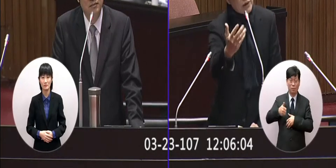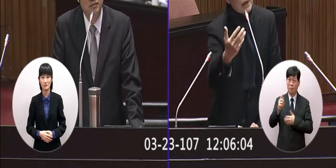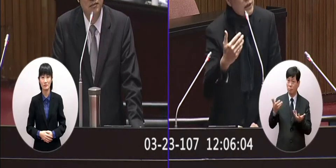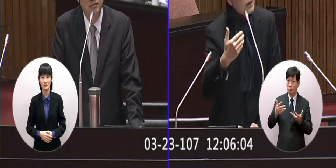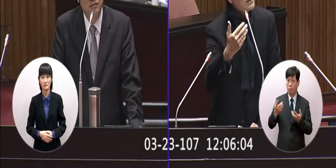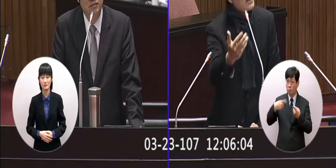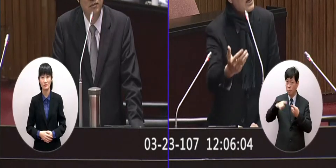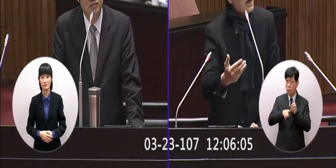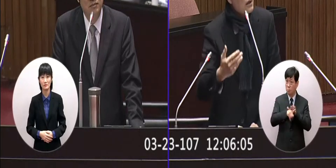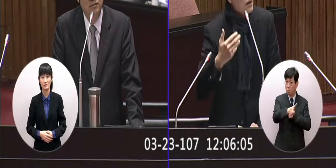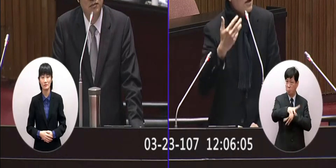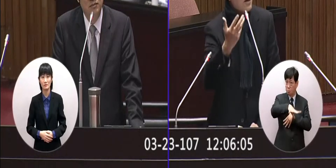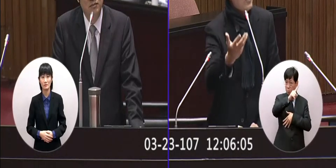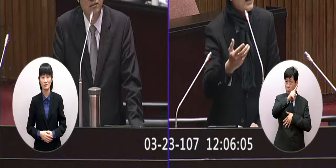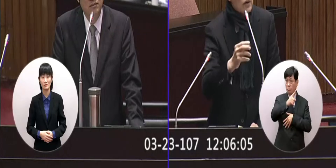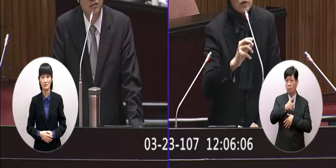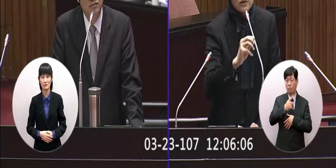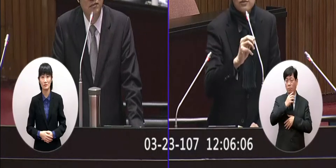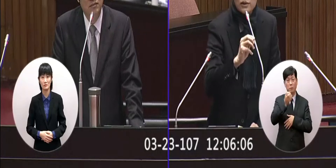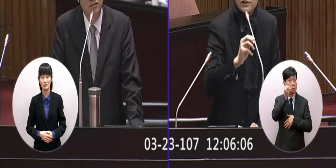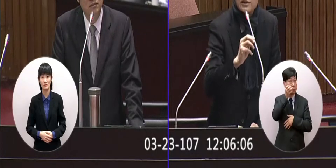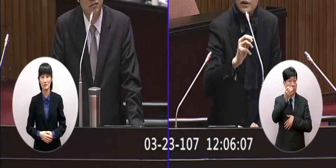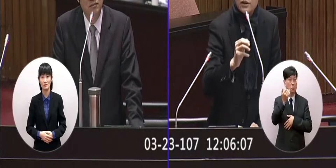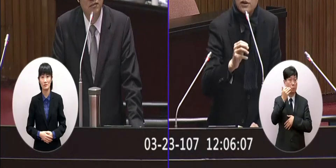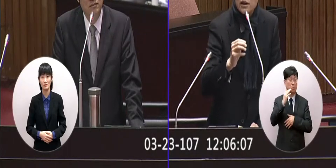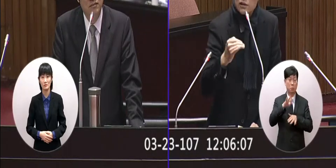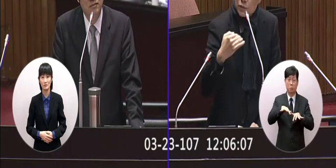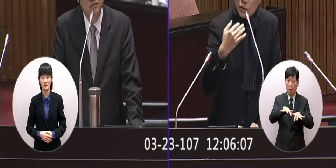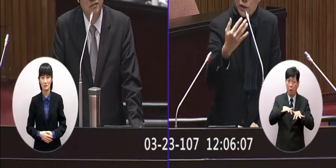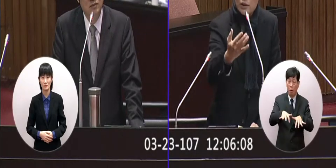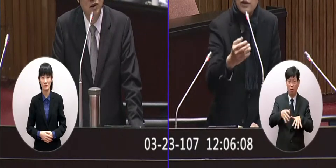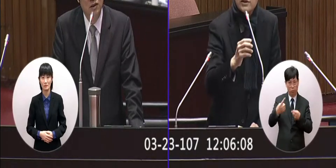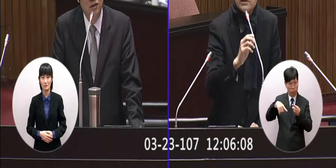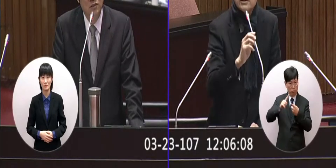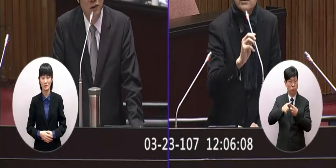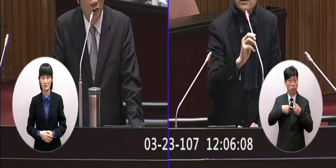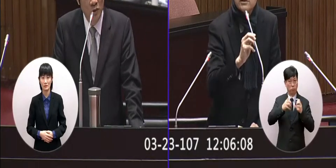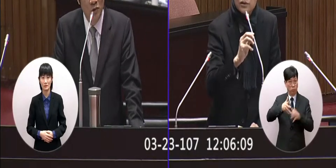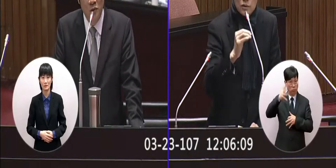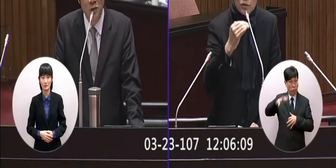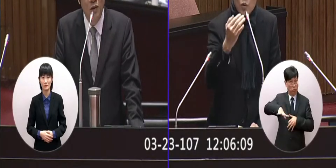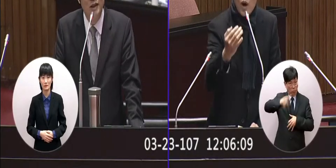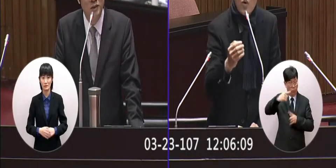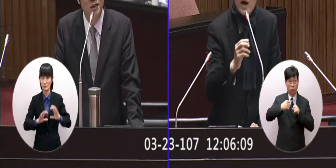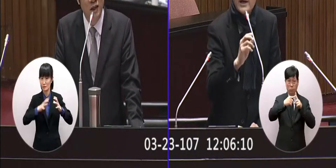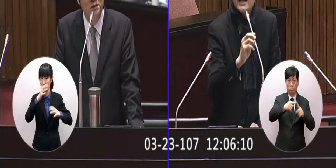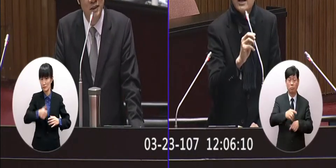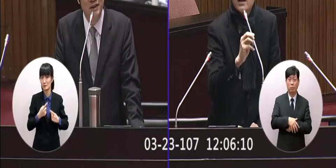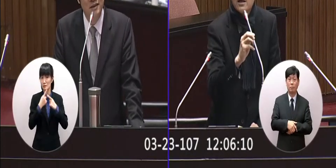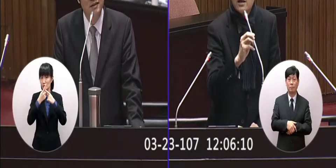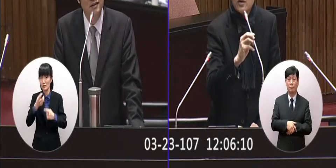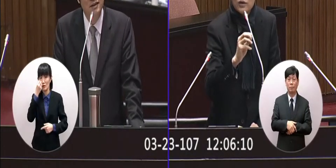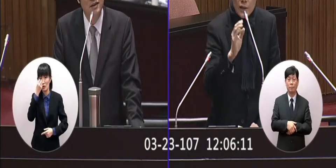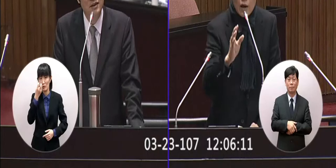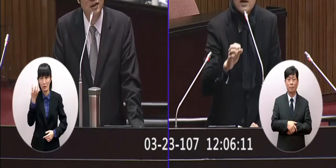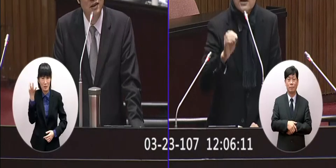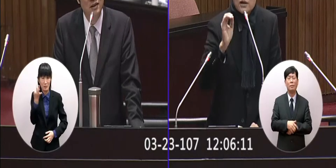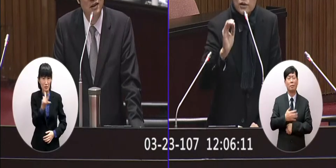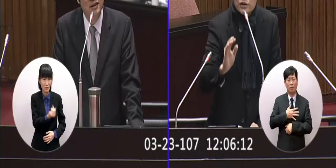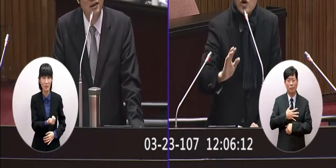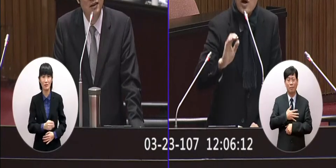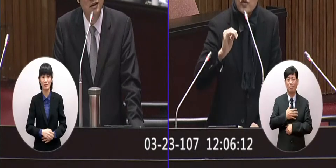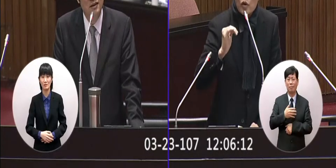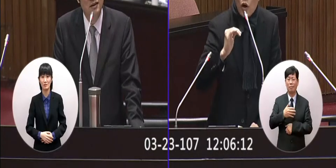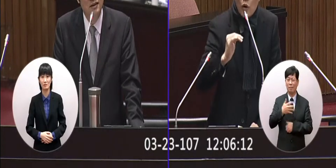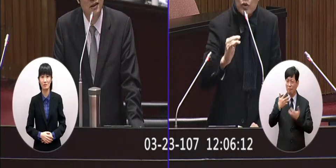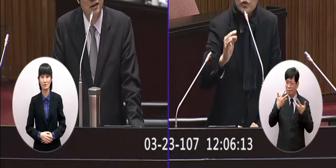么事情都应该第一线啊。啊，花莲如果这么大地震啊，什么都应该到 总统去花莲去了好几次。 我知道，